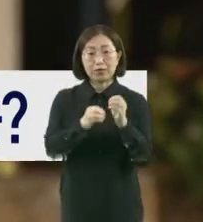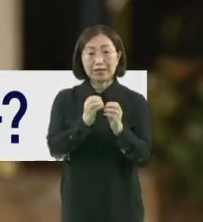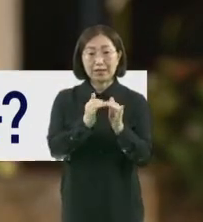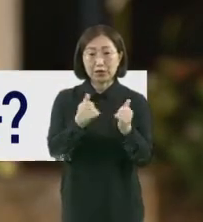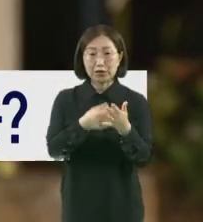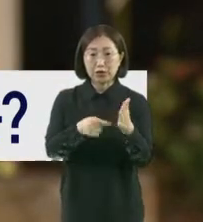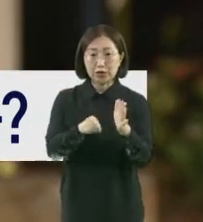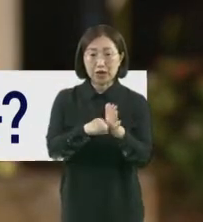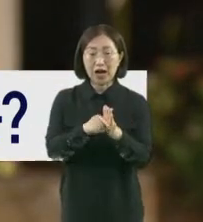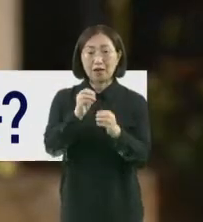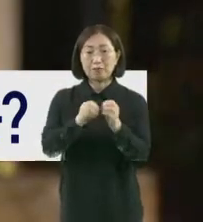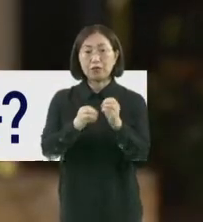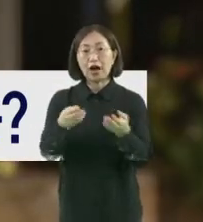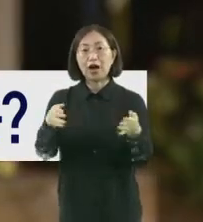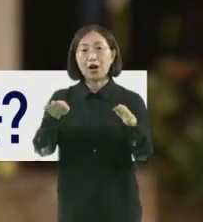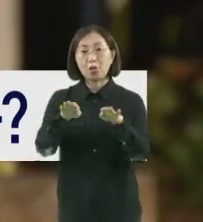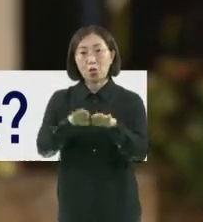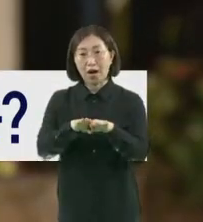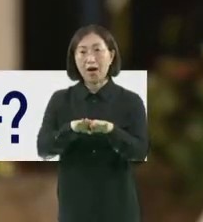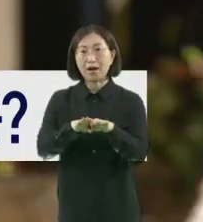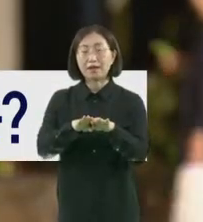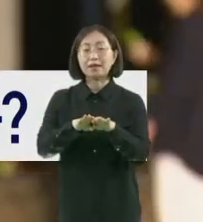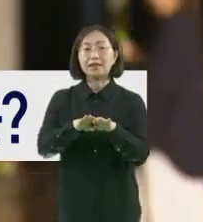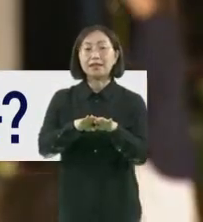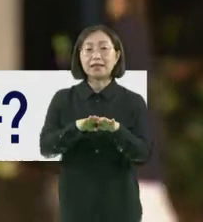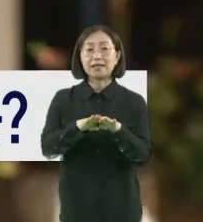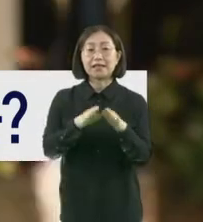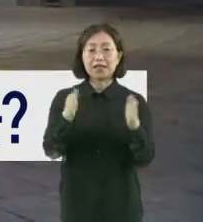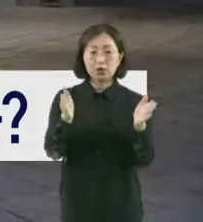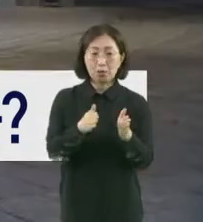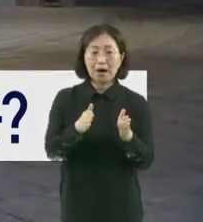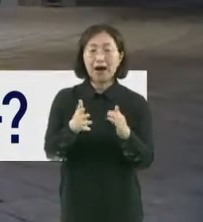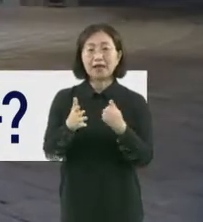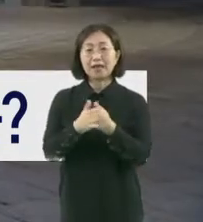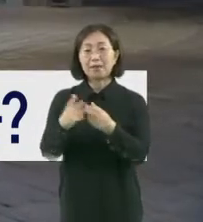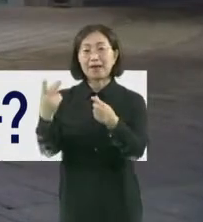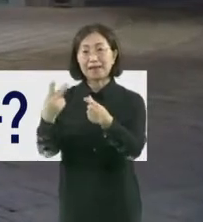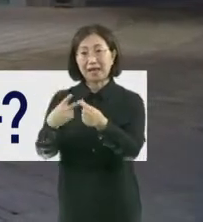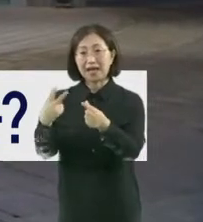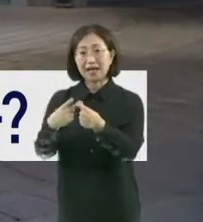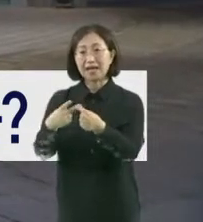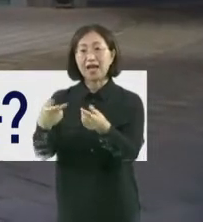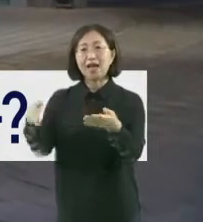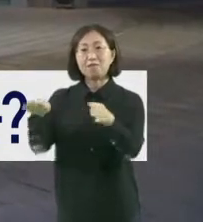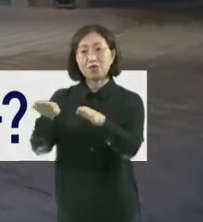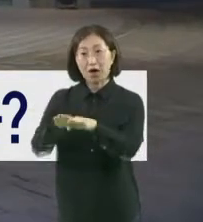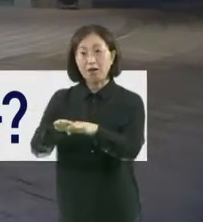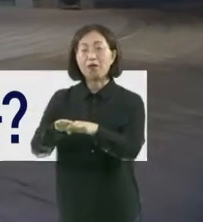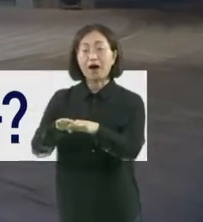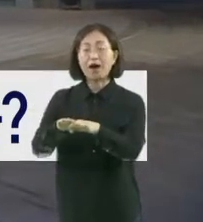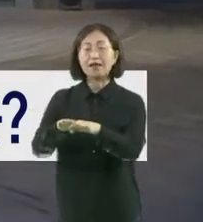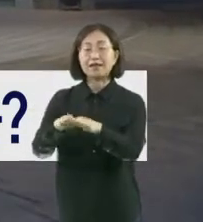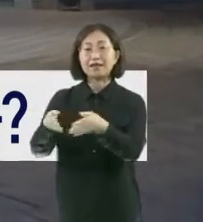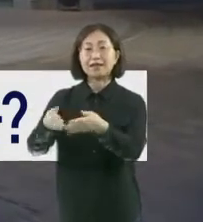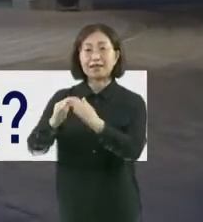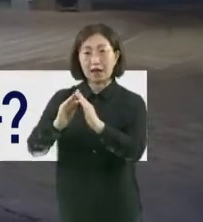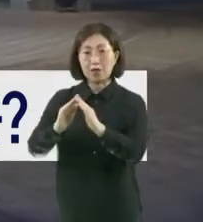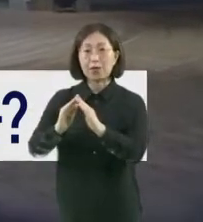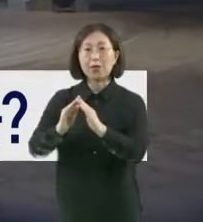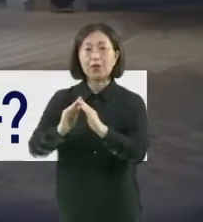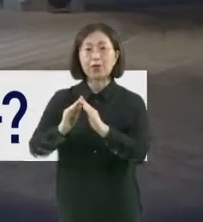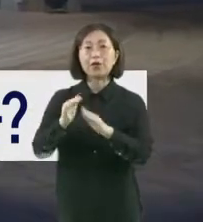조성했습니다. 좀 좁습니다. 그래서 제2의 문학관을 과거의 대사동 관사촌에 좀 제대로 좀 만들어볼까